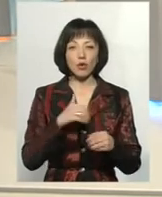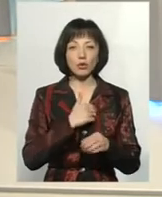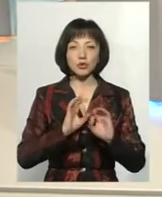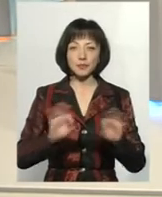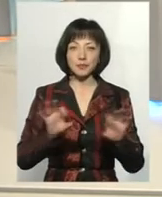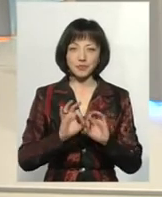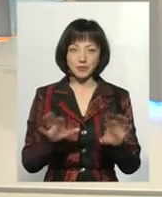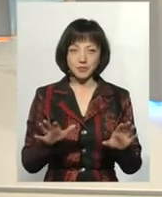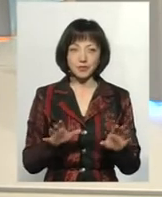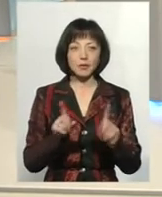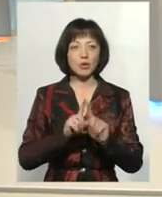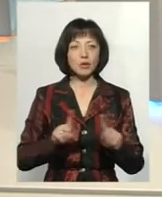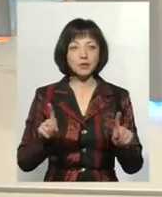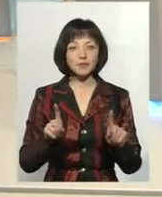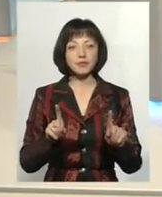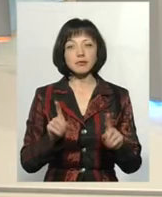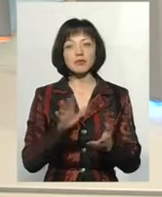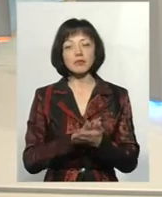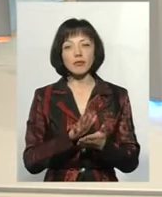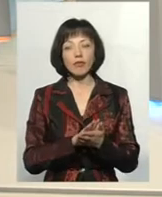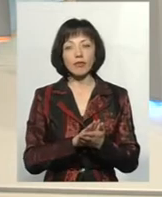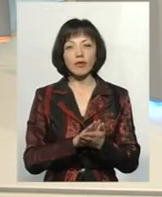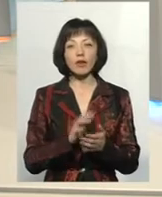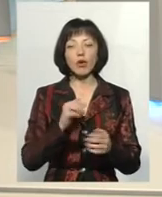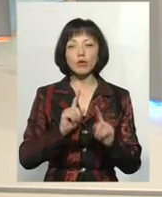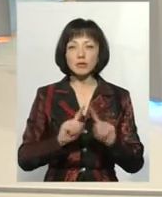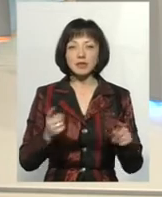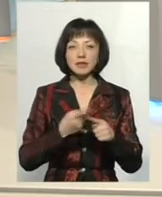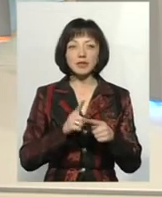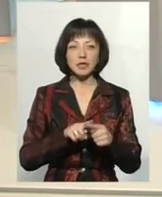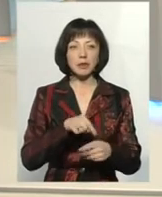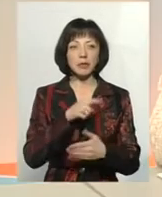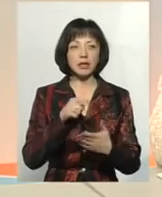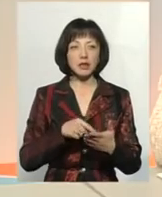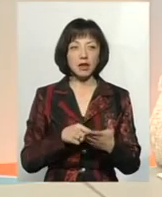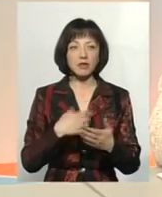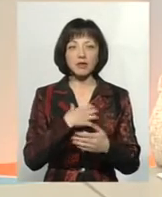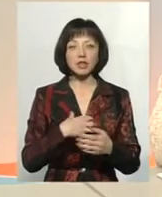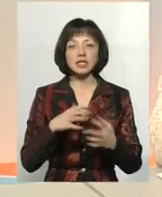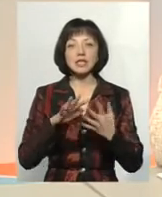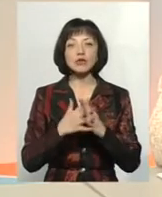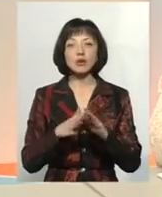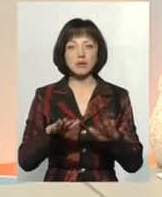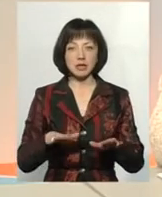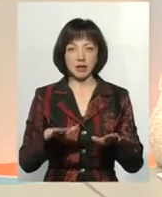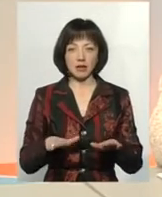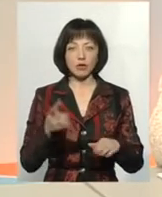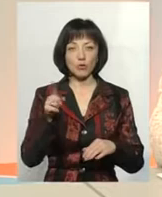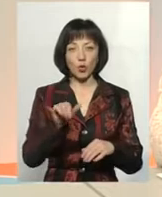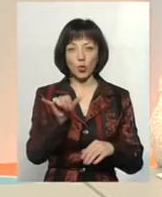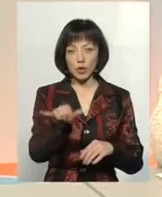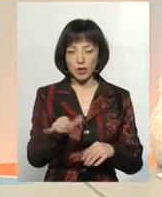Сказати, наскільки вона забруднена, чи безпечна? Я хочу вам сказати, да, особливо це питання важливе для сільської місцевості, оскільки у